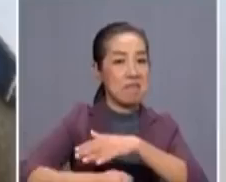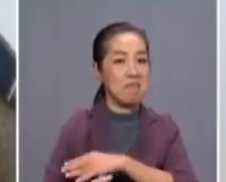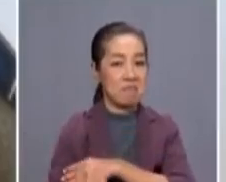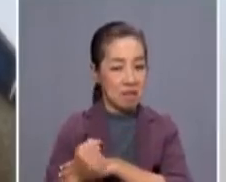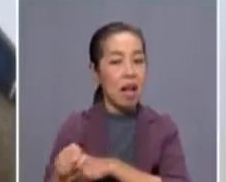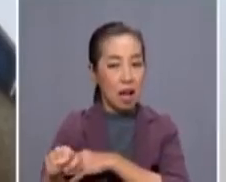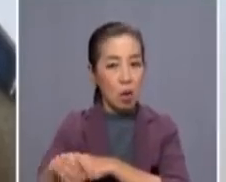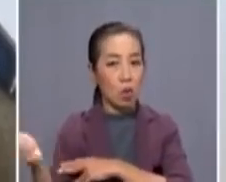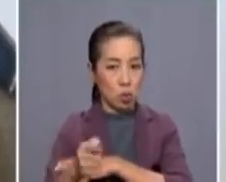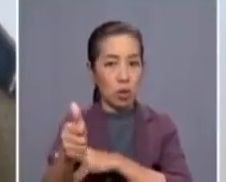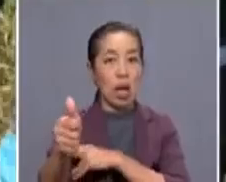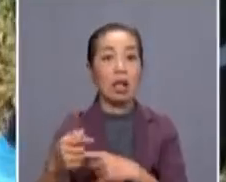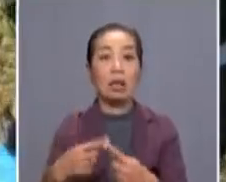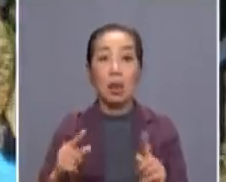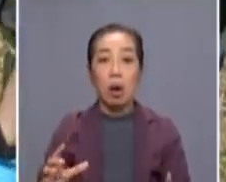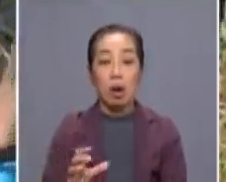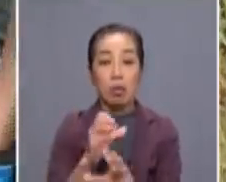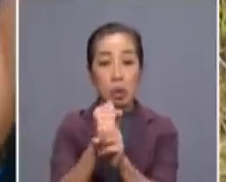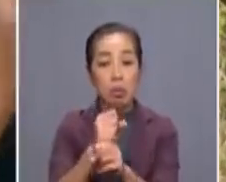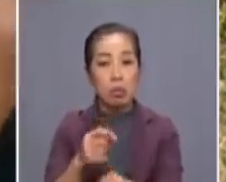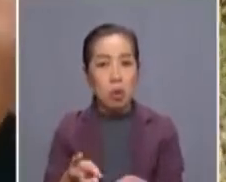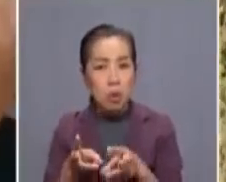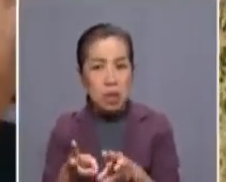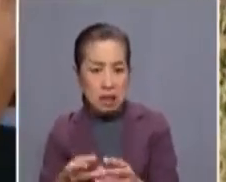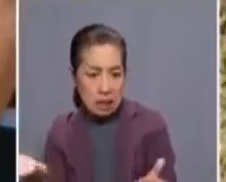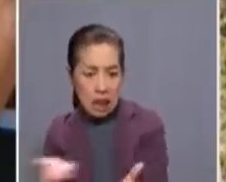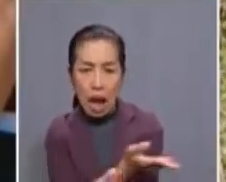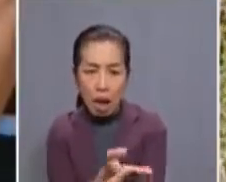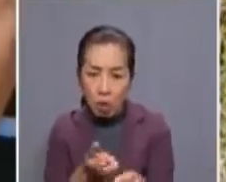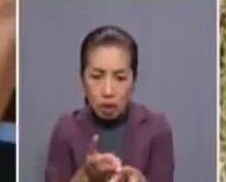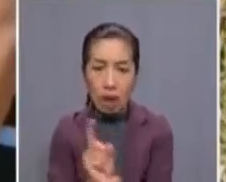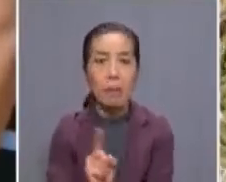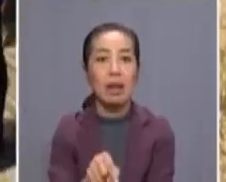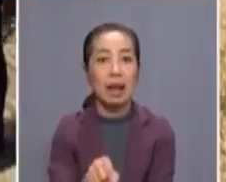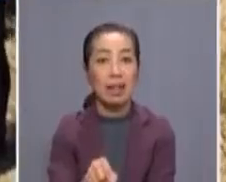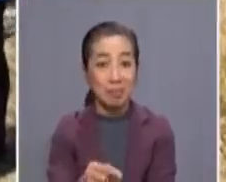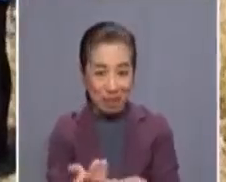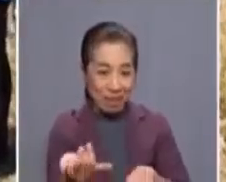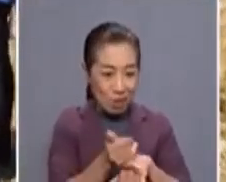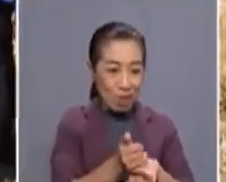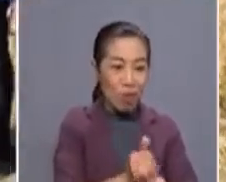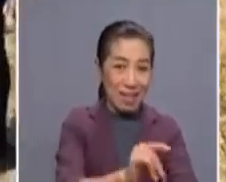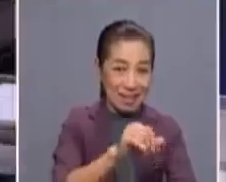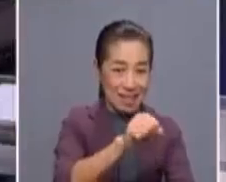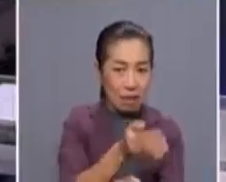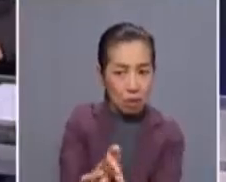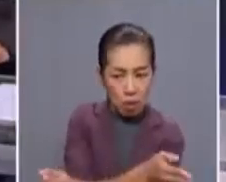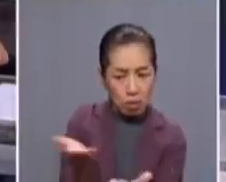ได้นะ จริงแต่ว่าตอนนี้ยังไม่รู้ว่าตกลงแล้วเนี่ยวิธีทำให้ตายทำยังไงกันแน่ ก่อนที่จะไปทิ้งศพนะฮะ ใช่ค่ะ